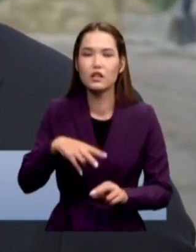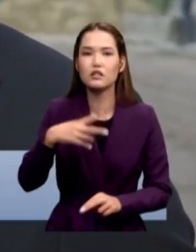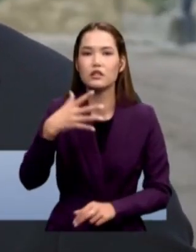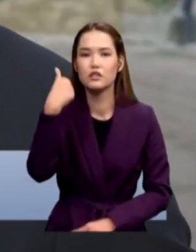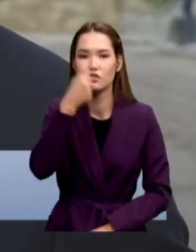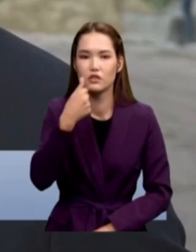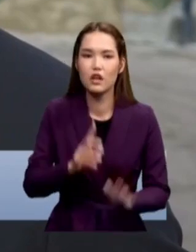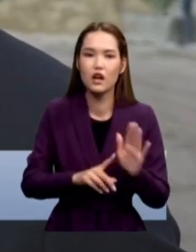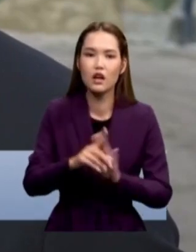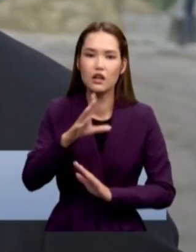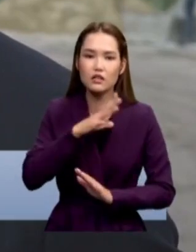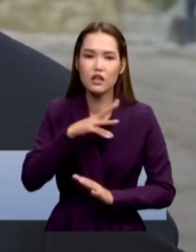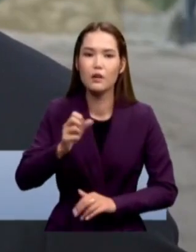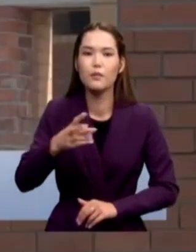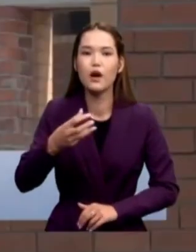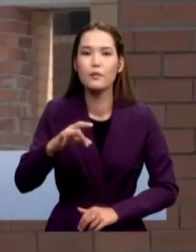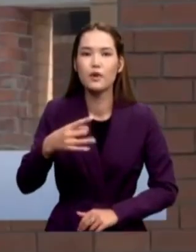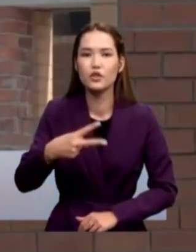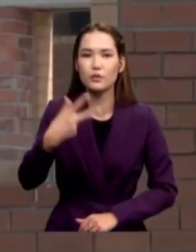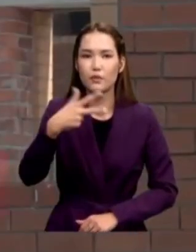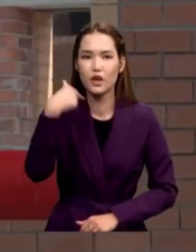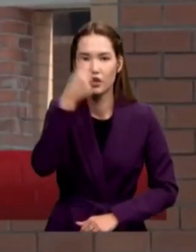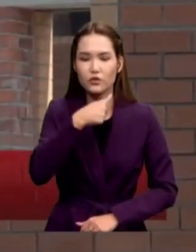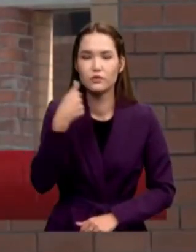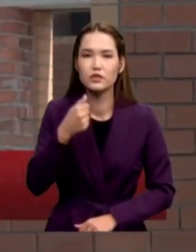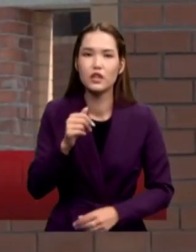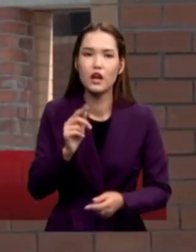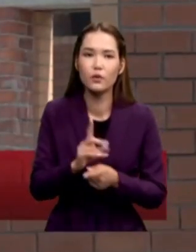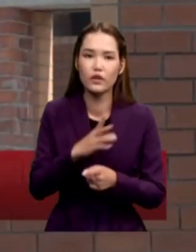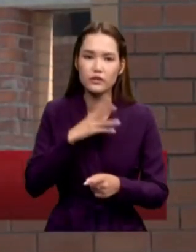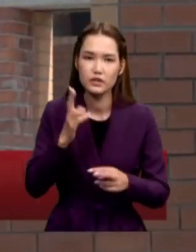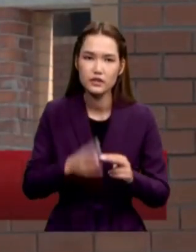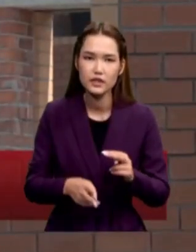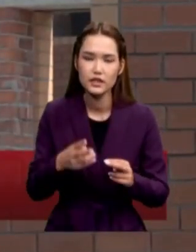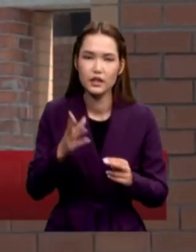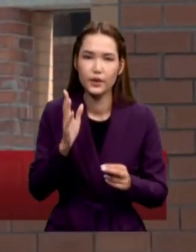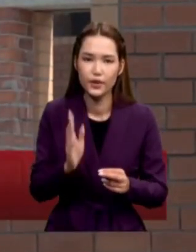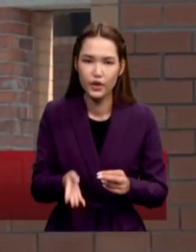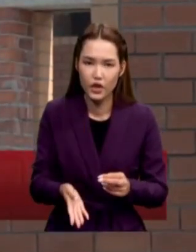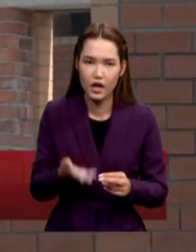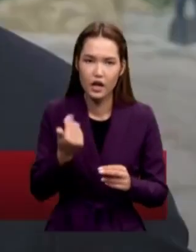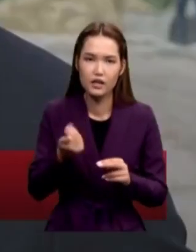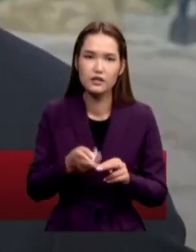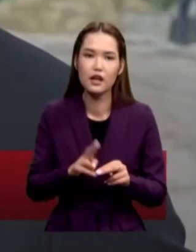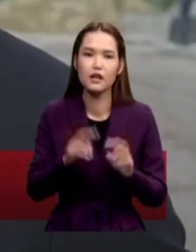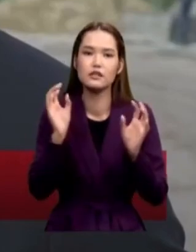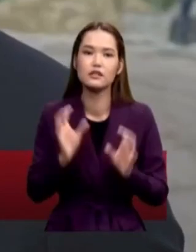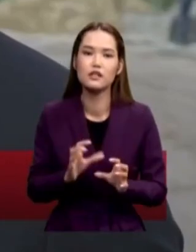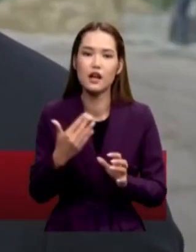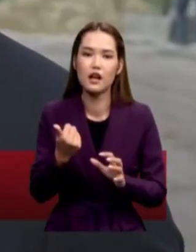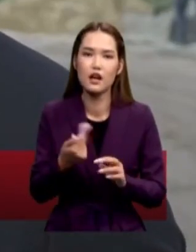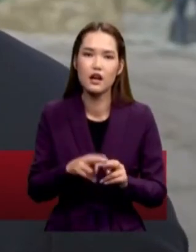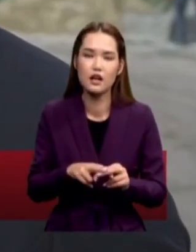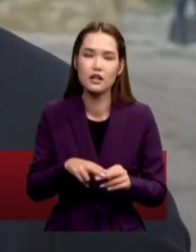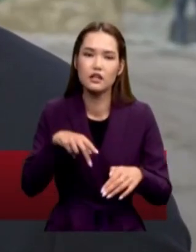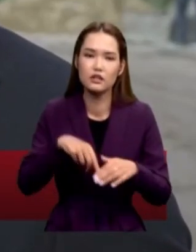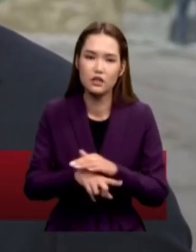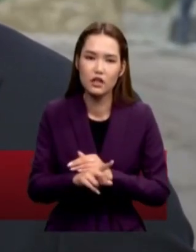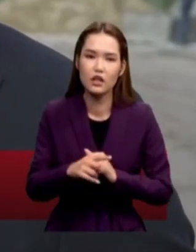осы мамырдың 23-ші жылға дейін тоқтап тұрды. 1,2 миллиард фондтан бөлінді, дополнительный